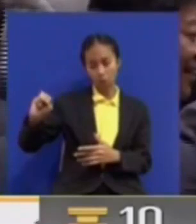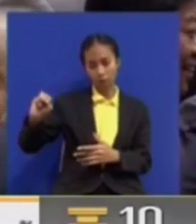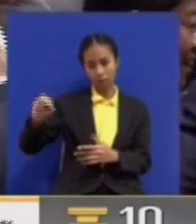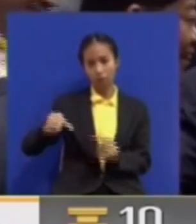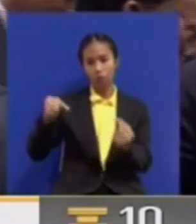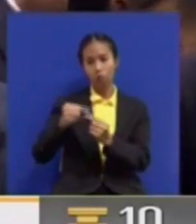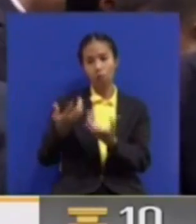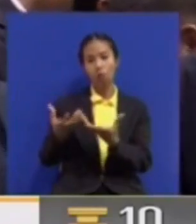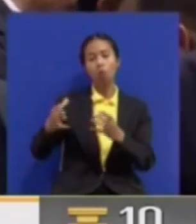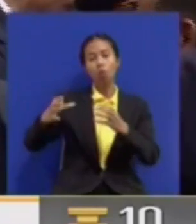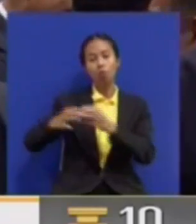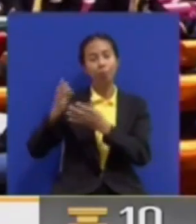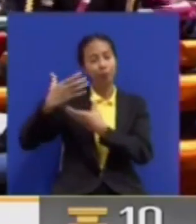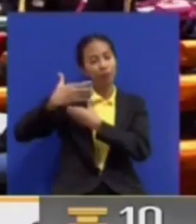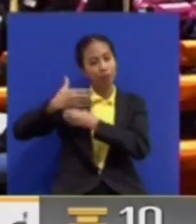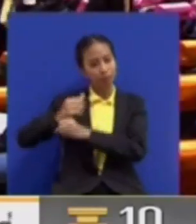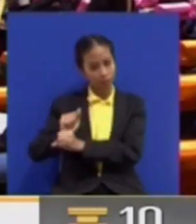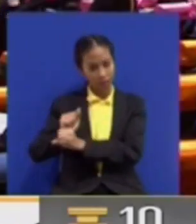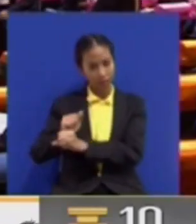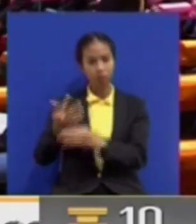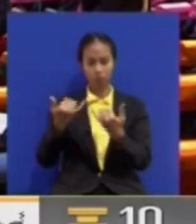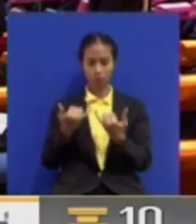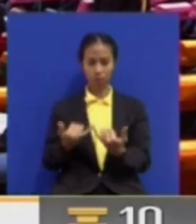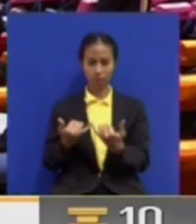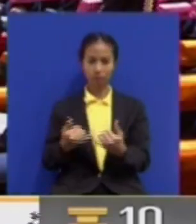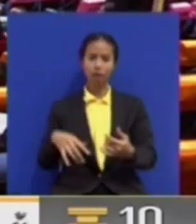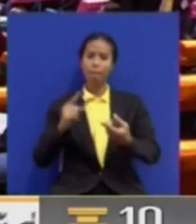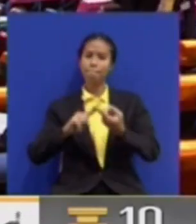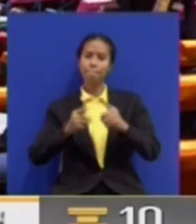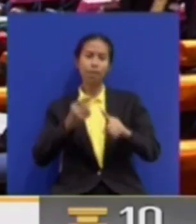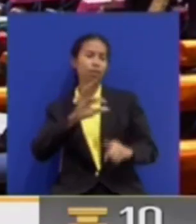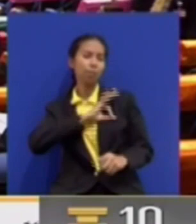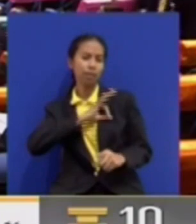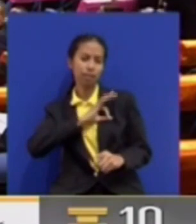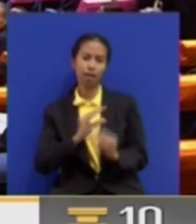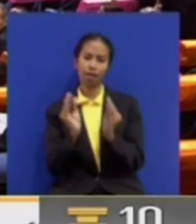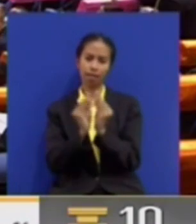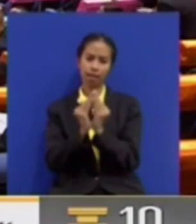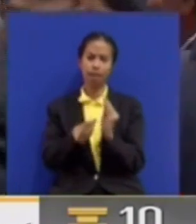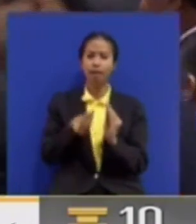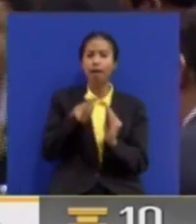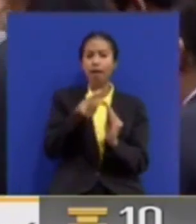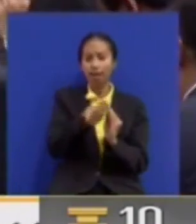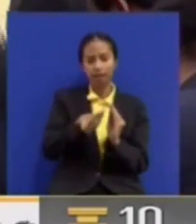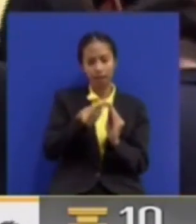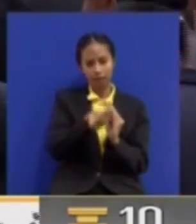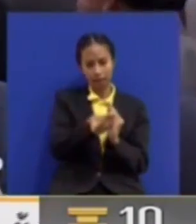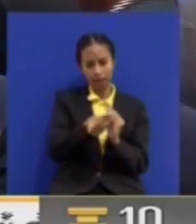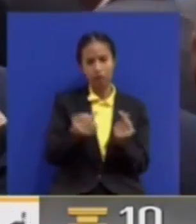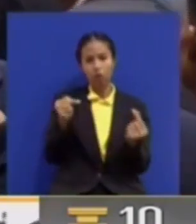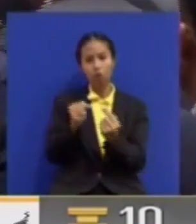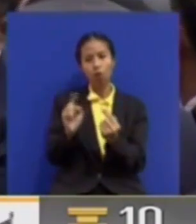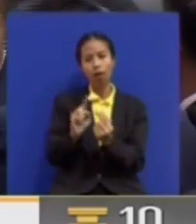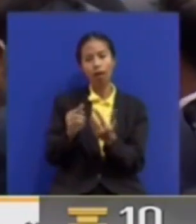เนี่ยที่เขาเขียนแต้มเป็นแบบเป็นกลุ่มๆขีดๆอยู่เนี่ยเหมือนนับคะแนนเสียงหน้าคูหานะก็ชัดเจนว่